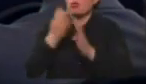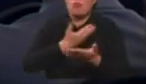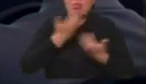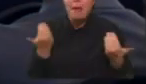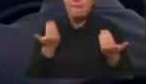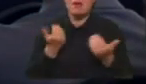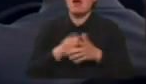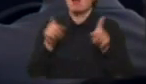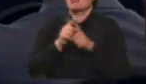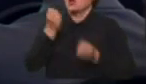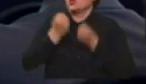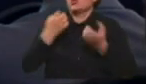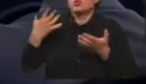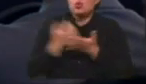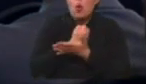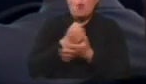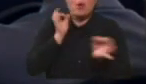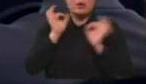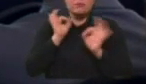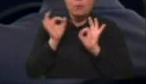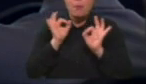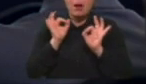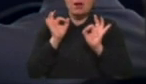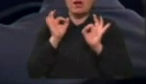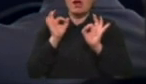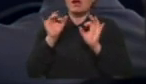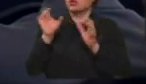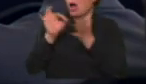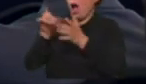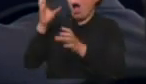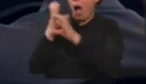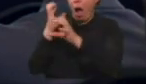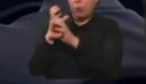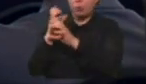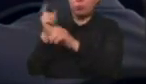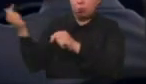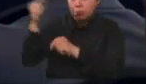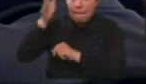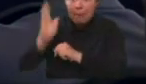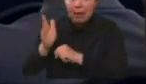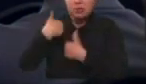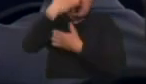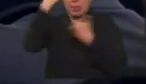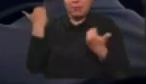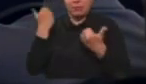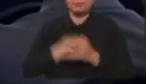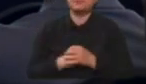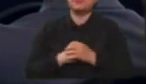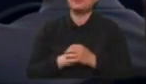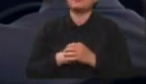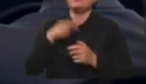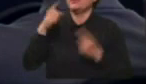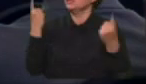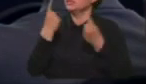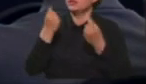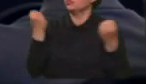czy trudności w zdobyciu jakiejkolwiek informacji, czy dany autobus po prostu przyjedzie. Skala